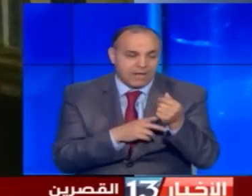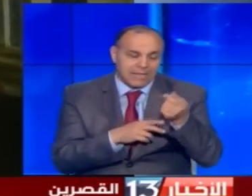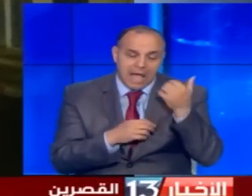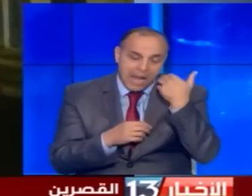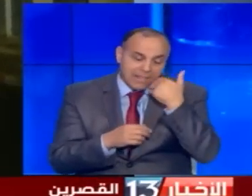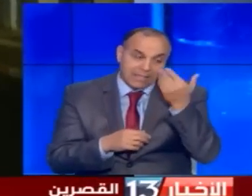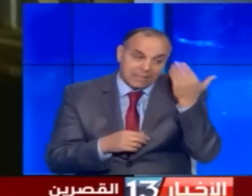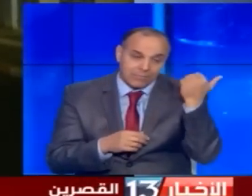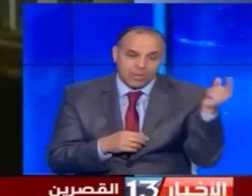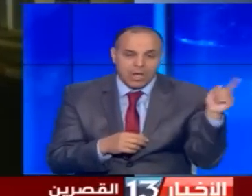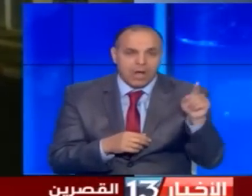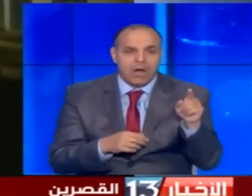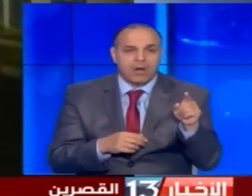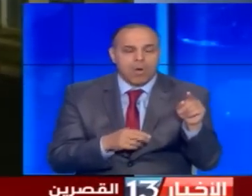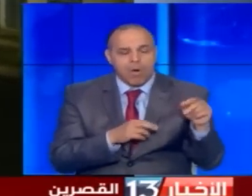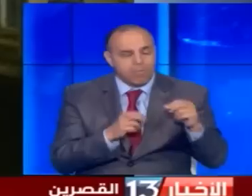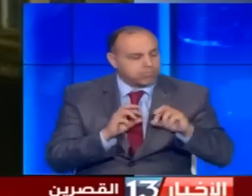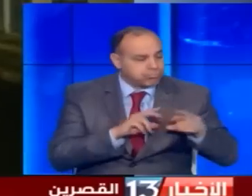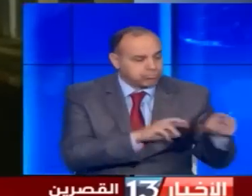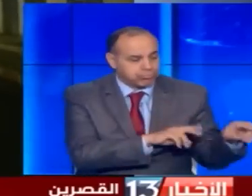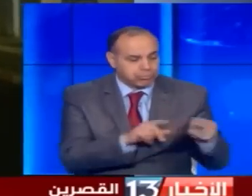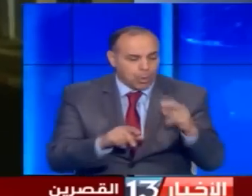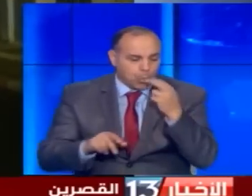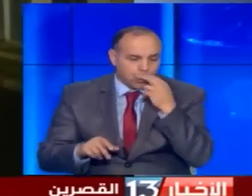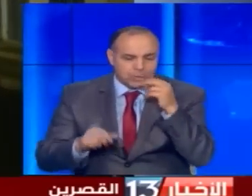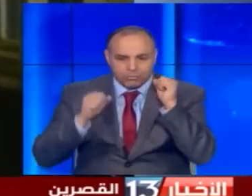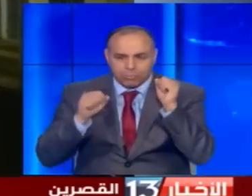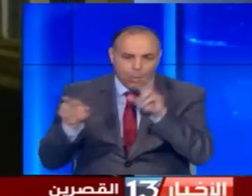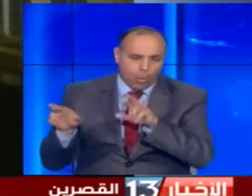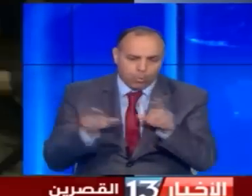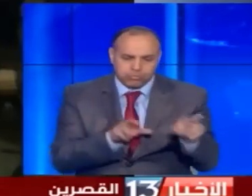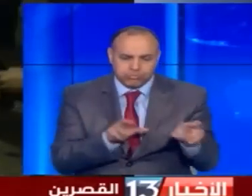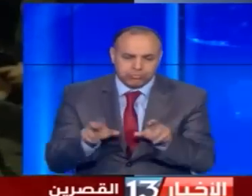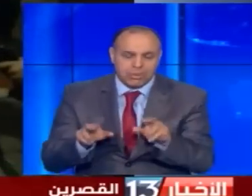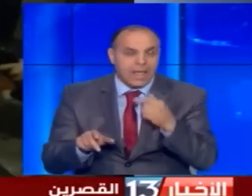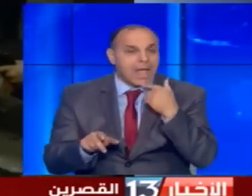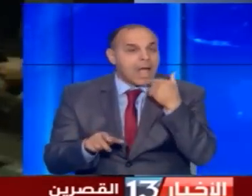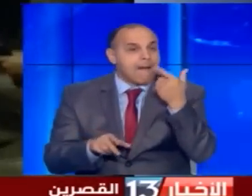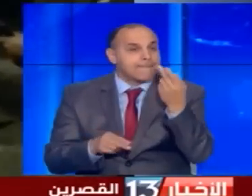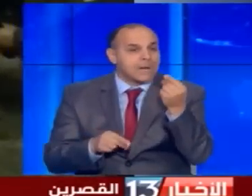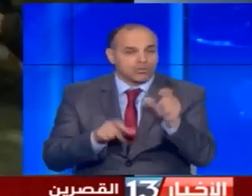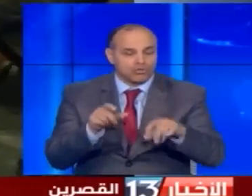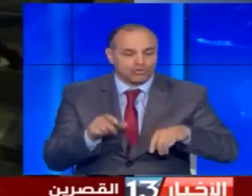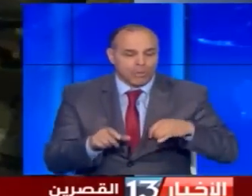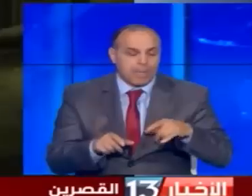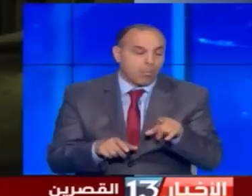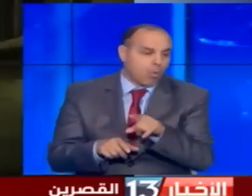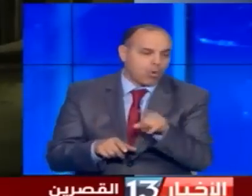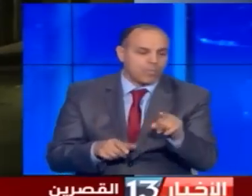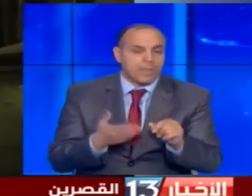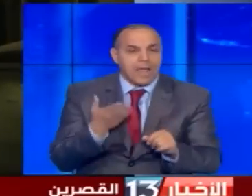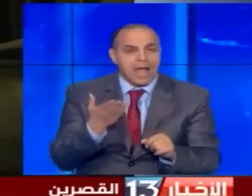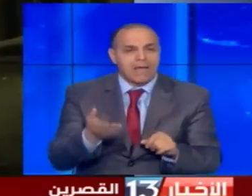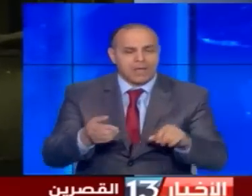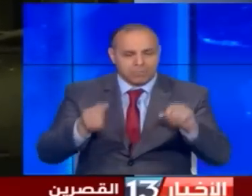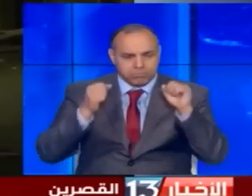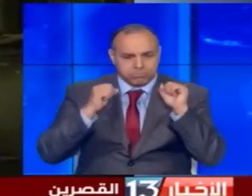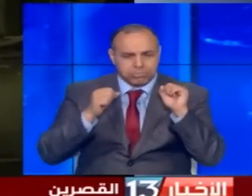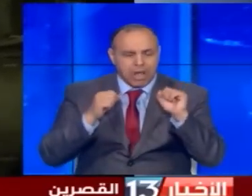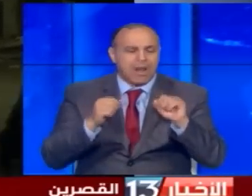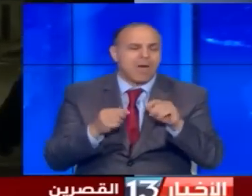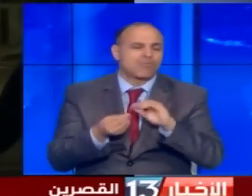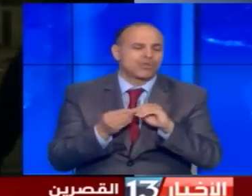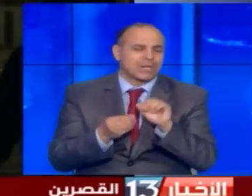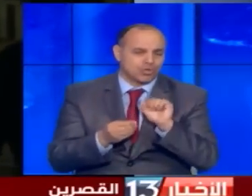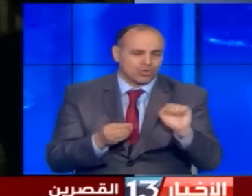الاثنين المنقضي عمليات كر وفر بين الوحدات الأمنية وعدد من شباب الجهة المحتج على الوضع